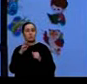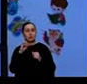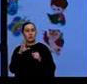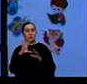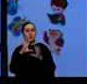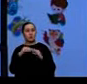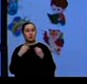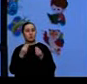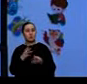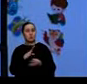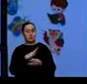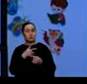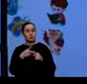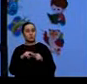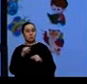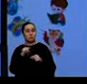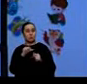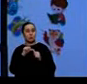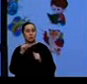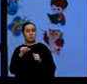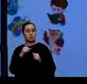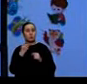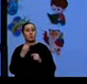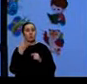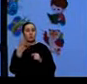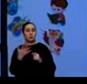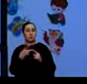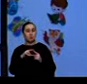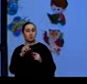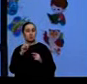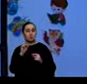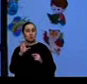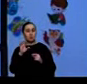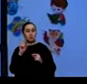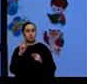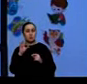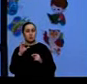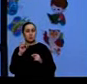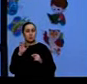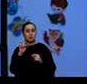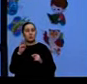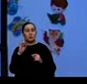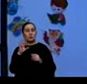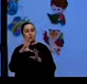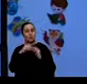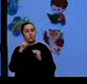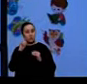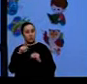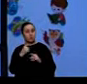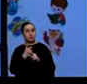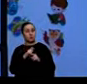mevalar berilgan ekan. Siz bundan tashqari yana bir qancha sabzavot va mevalarni bilasiz-a? Juda